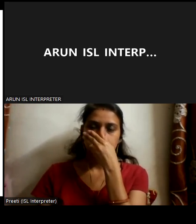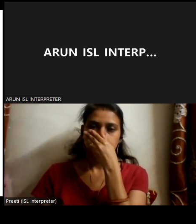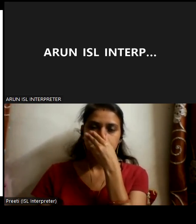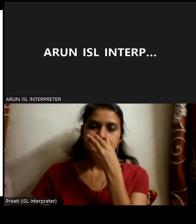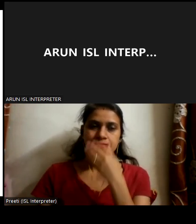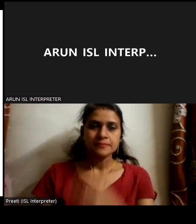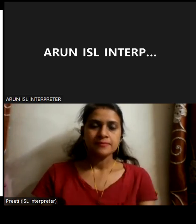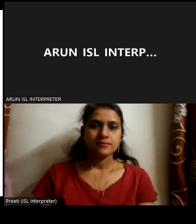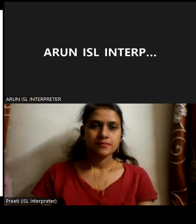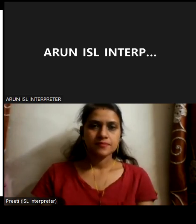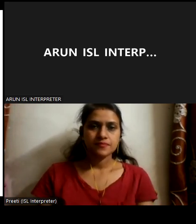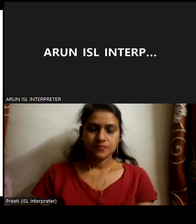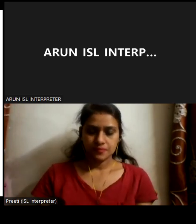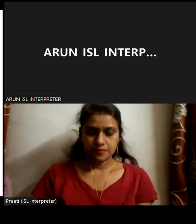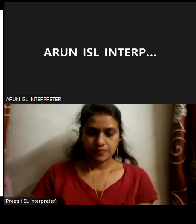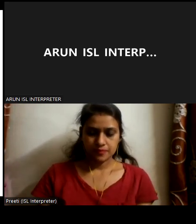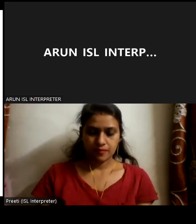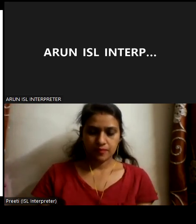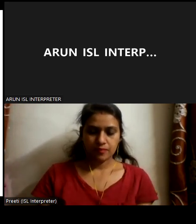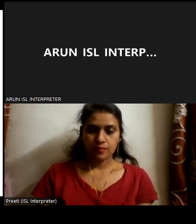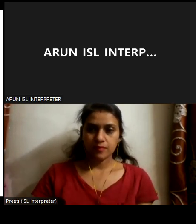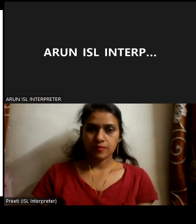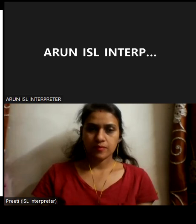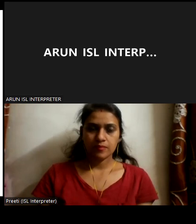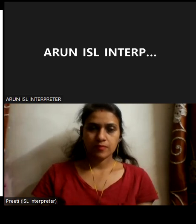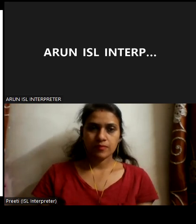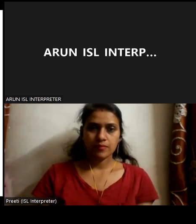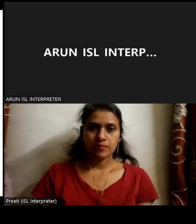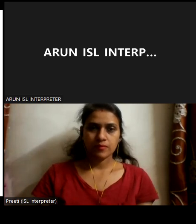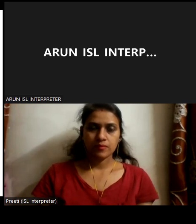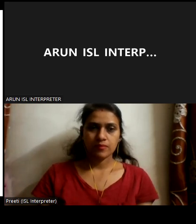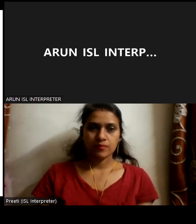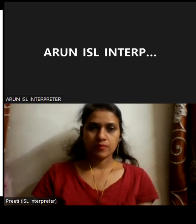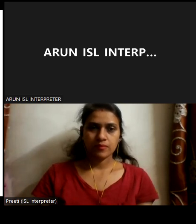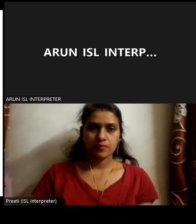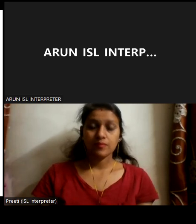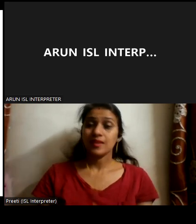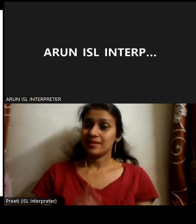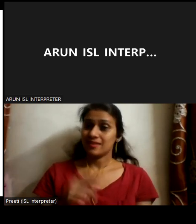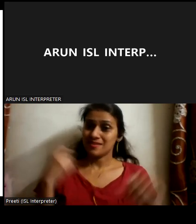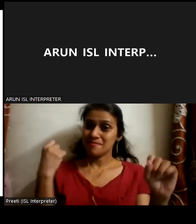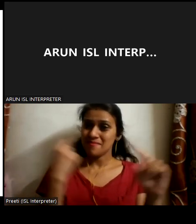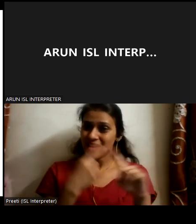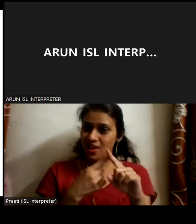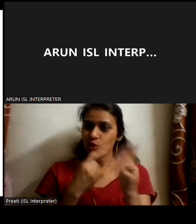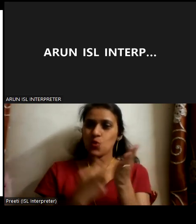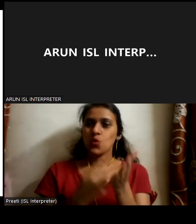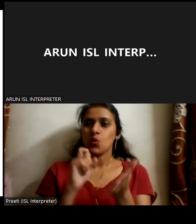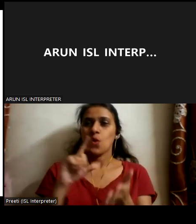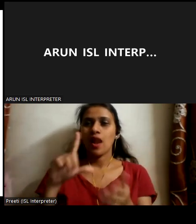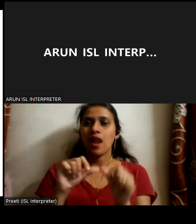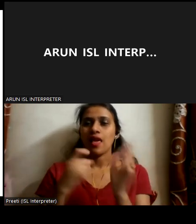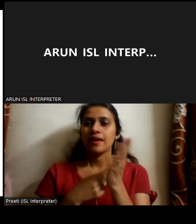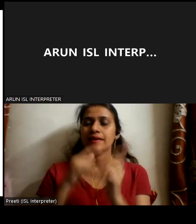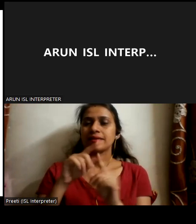There is an interrelationship, and that's why the context of rural is important. So it's important to look into